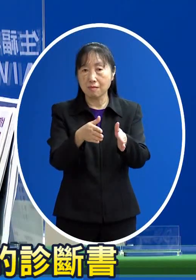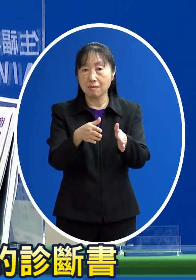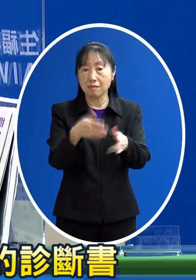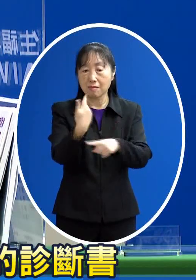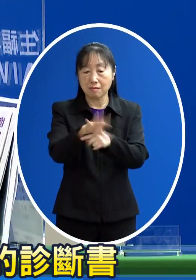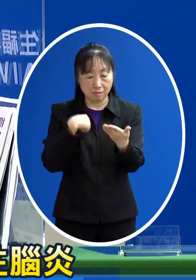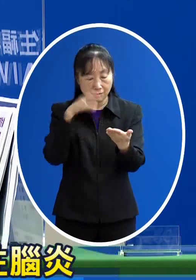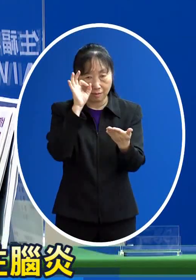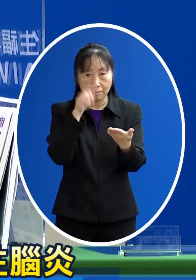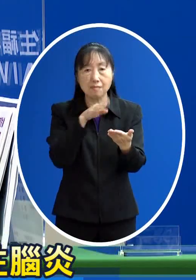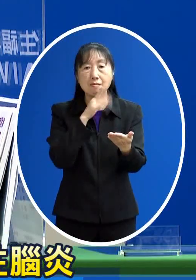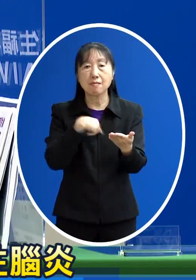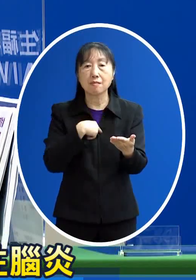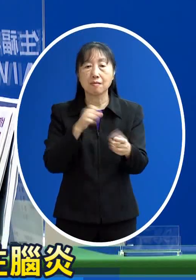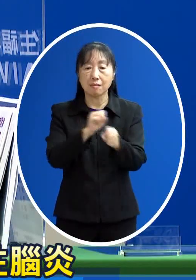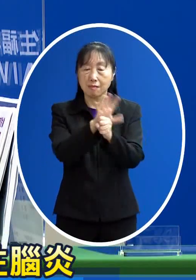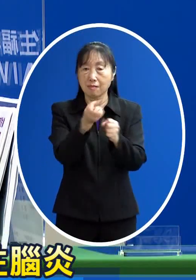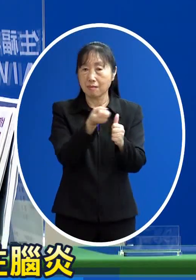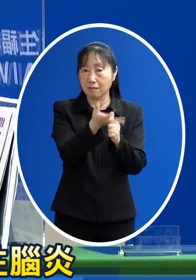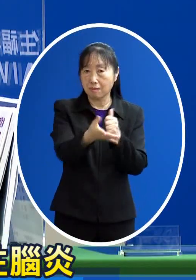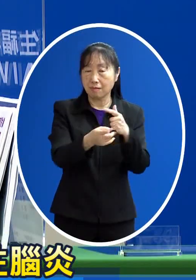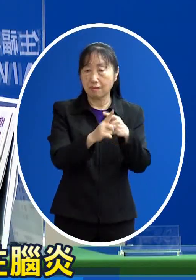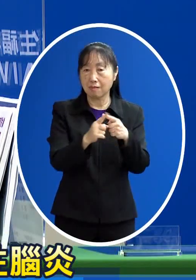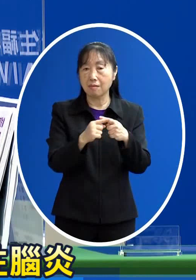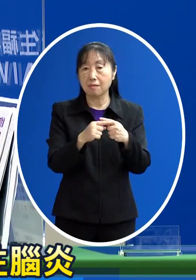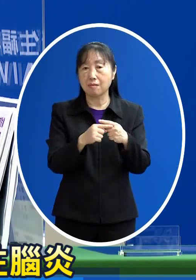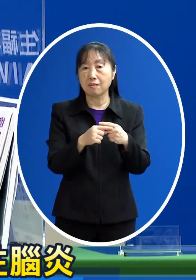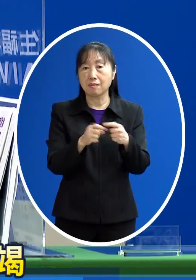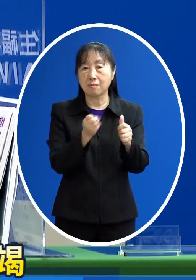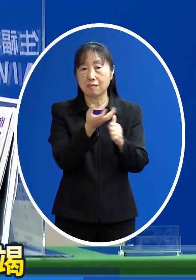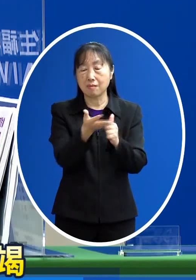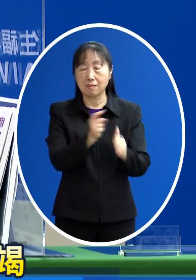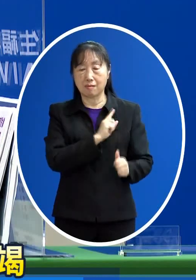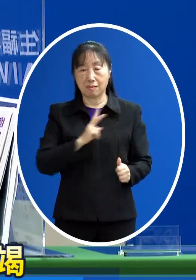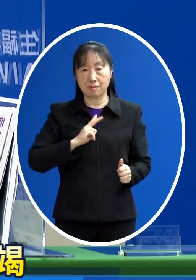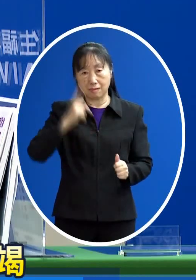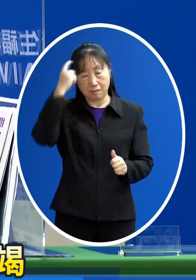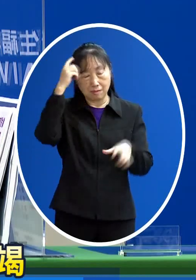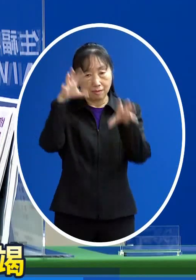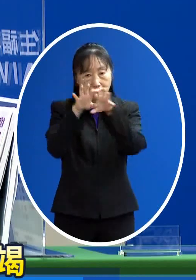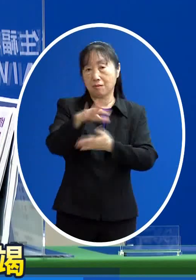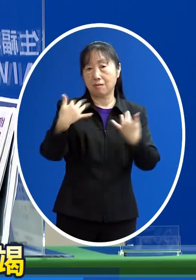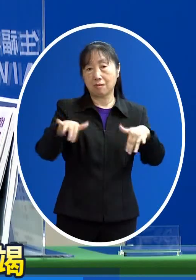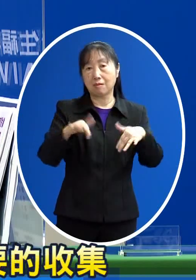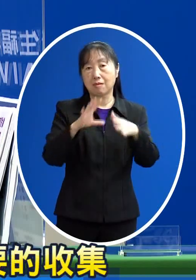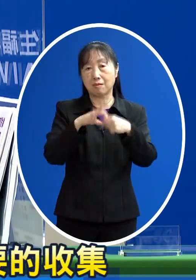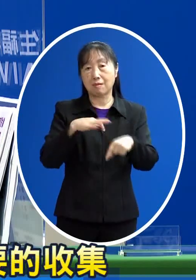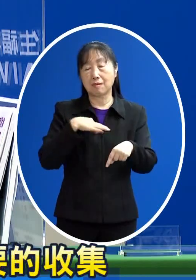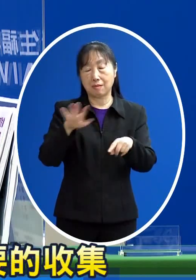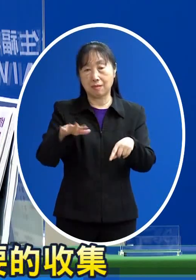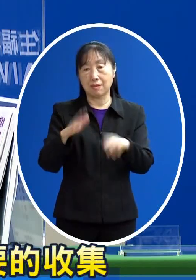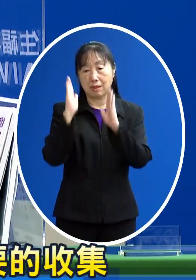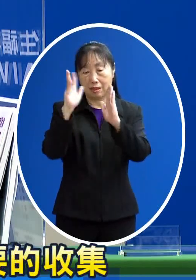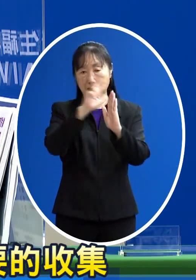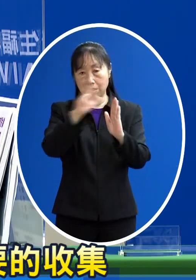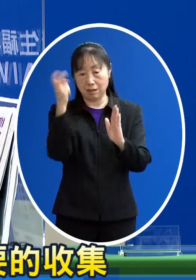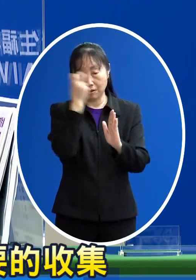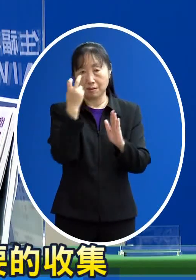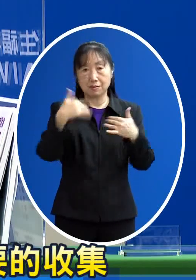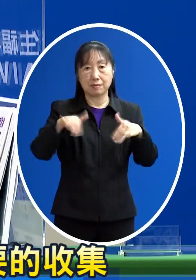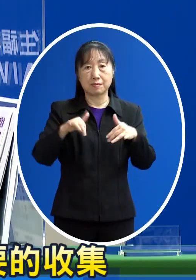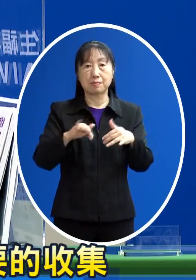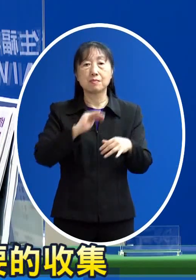断书是新冠感染合并急性脑炎以及多重器官衰竭，会在完成这个整